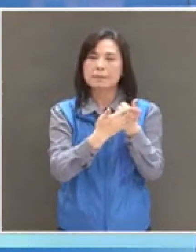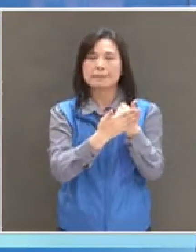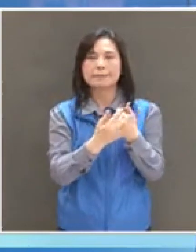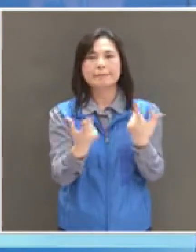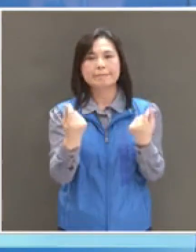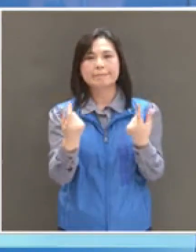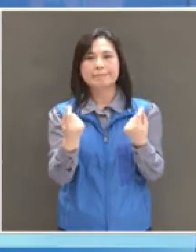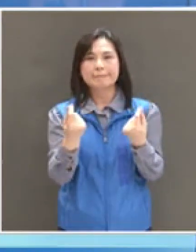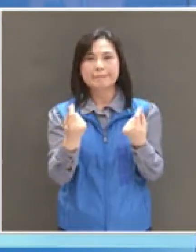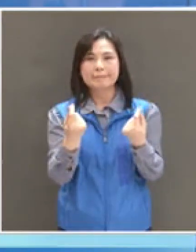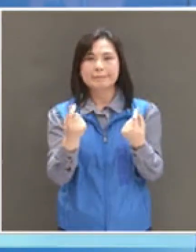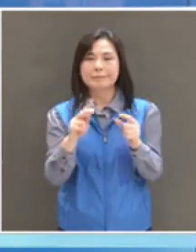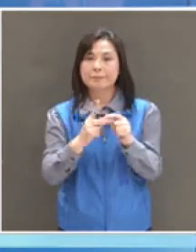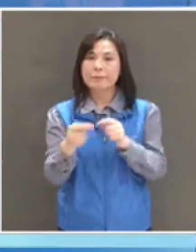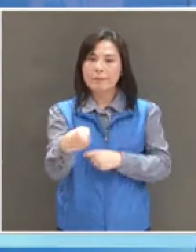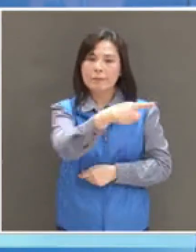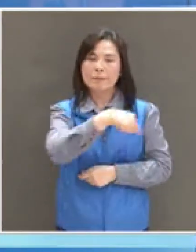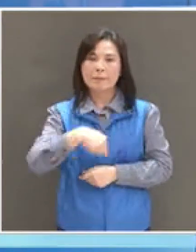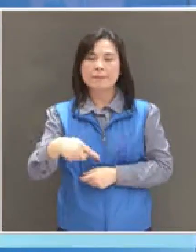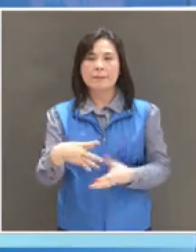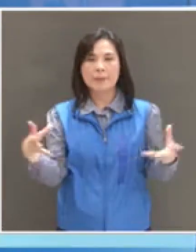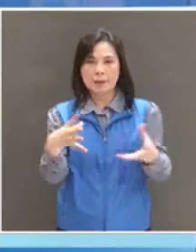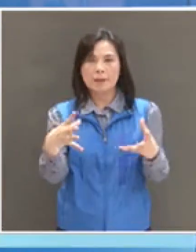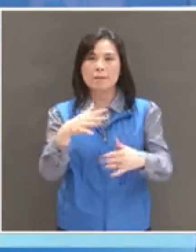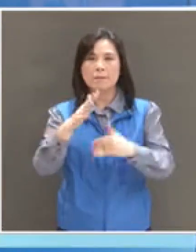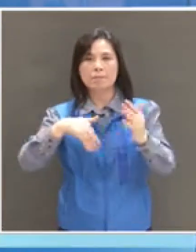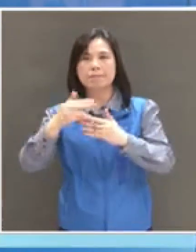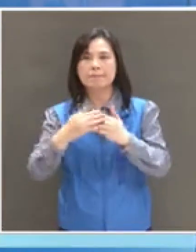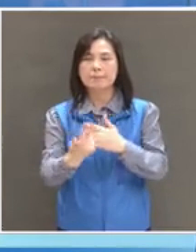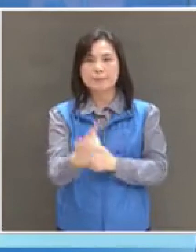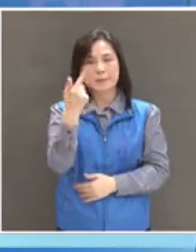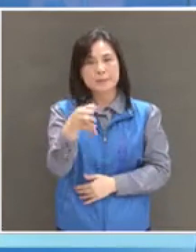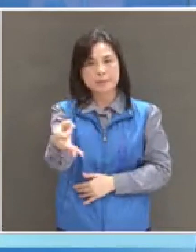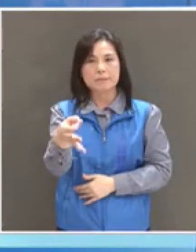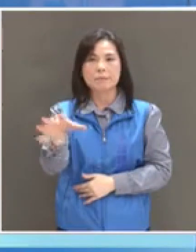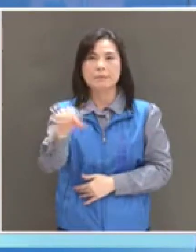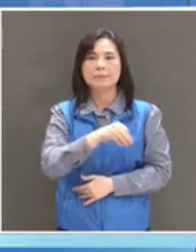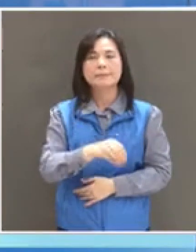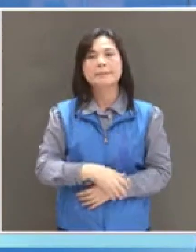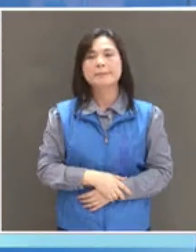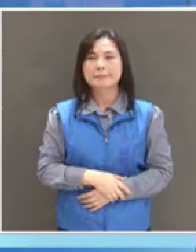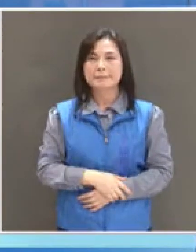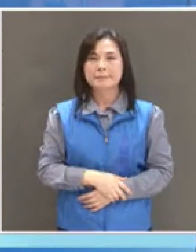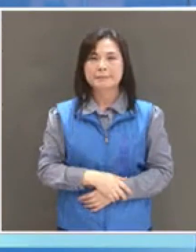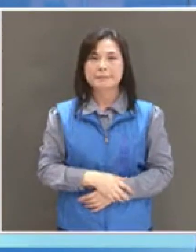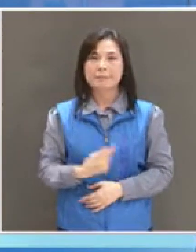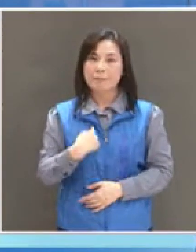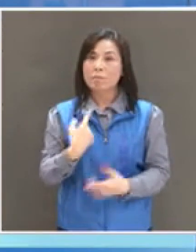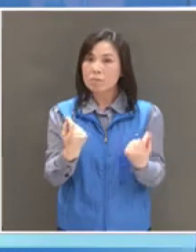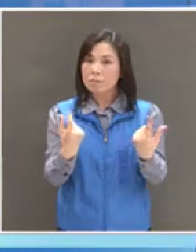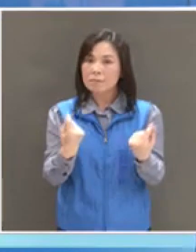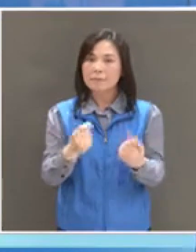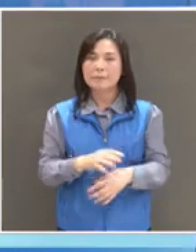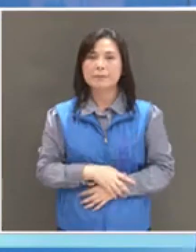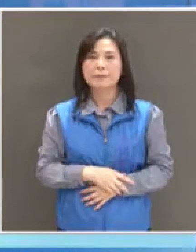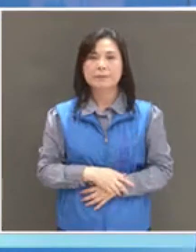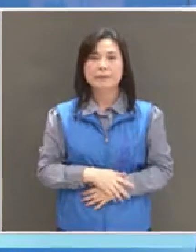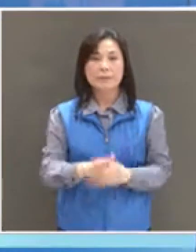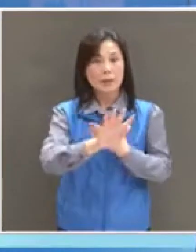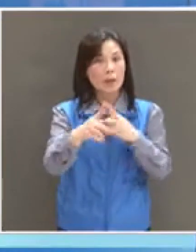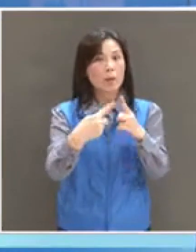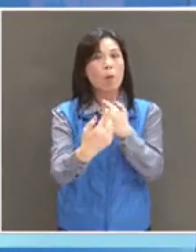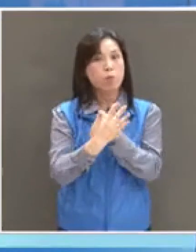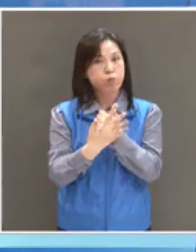些热心人士快速的取得疫苗。所以我还是一句话，人要跟我们斗三